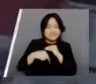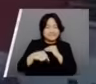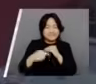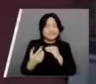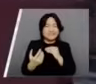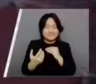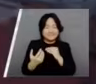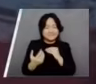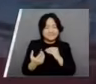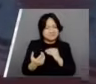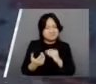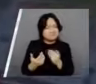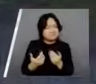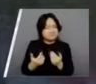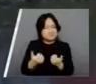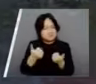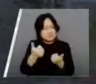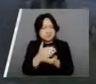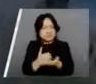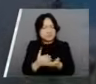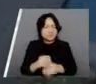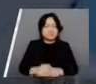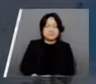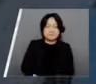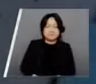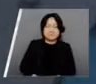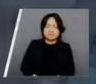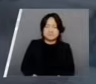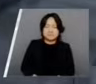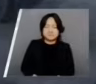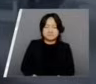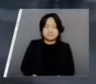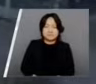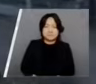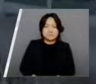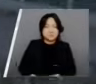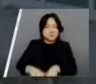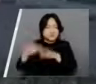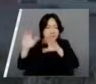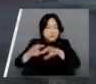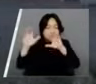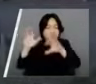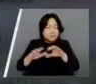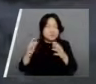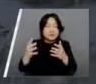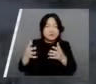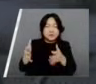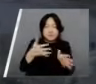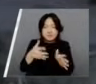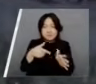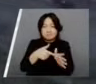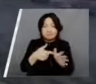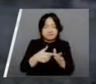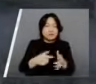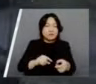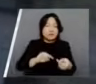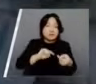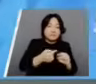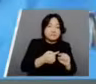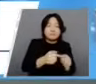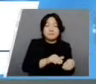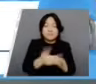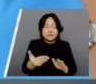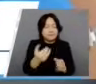naman. Sa kabila ng bagsik ng bagyong Pepito, walang naitalang nasawi sa probinsya. Ayon sa Pangulo, nakatulong ang preemptive